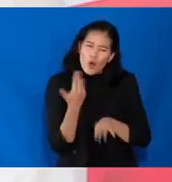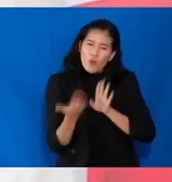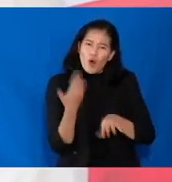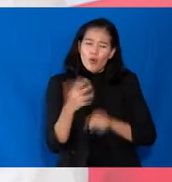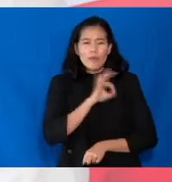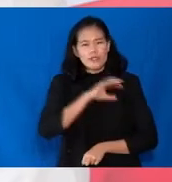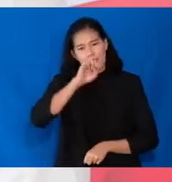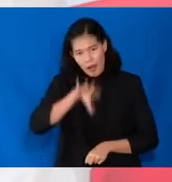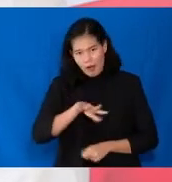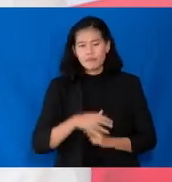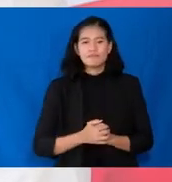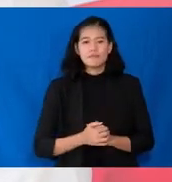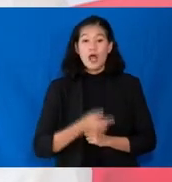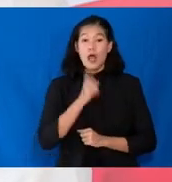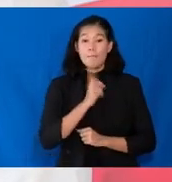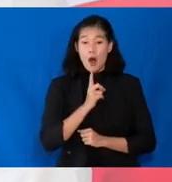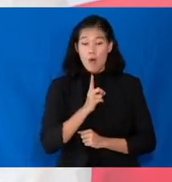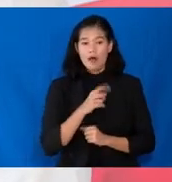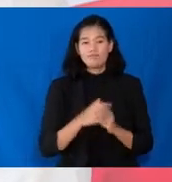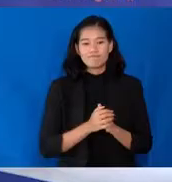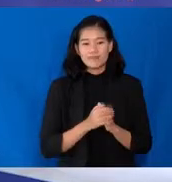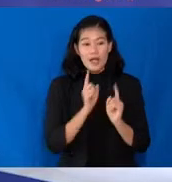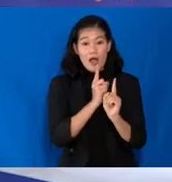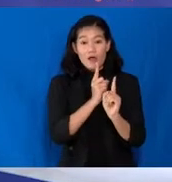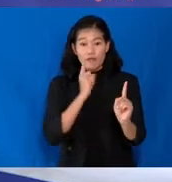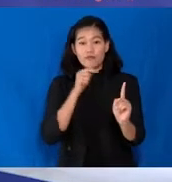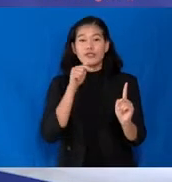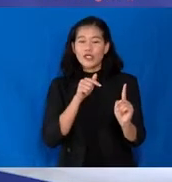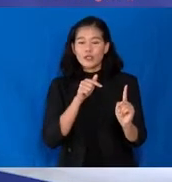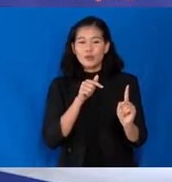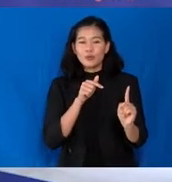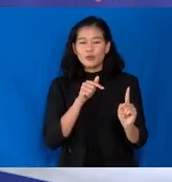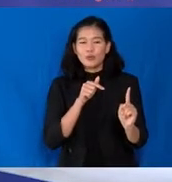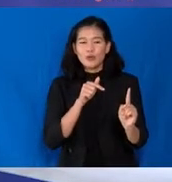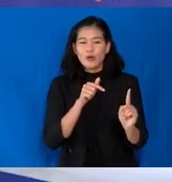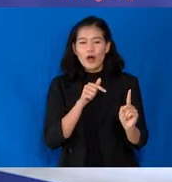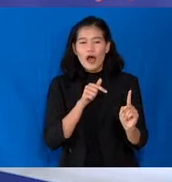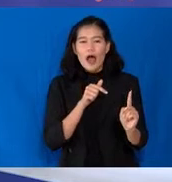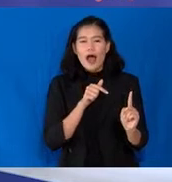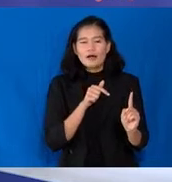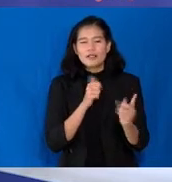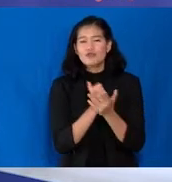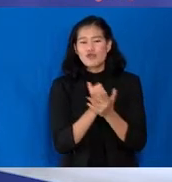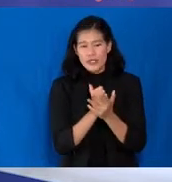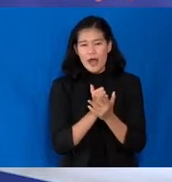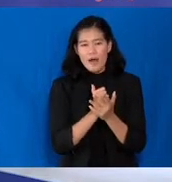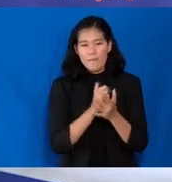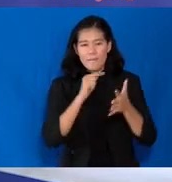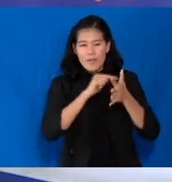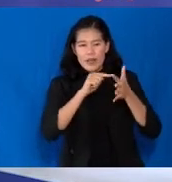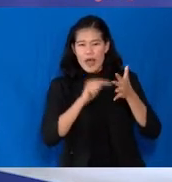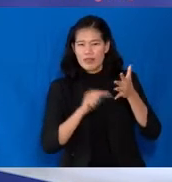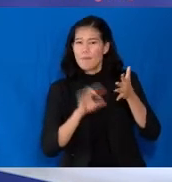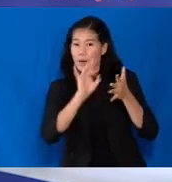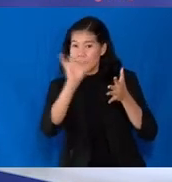Presiden bahwa pilihan ini adalah pilihan yang paling rasional dari banyak pilihan kebijakan dalam penanganan